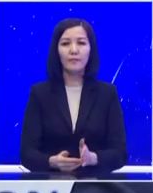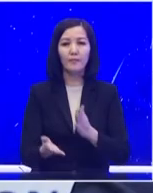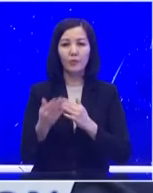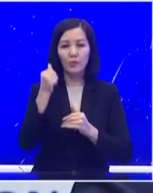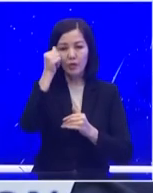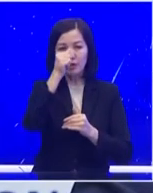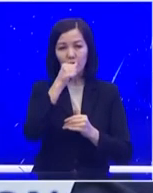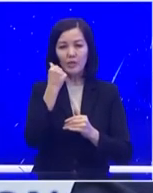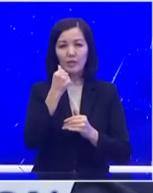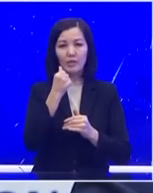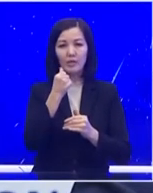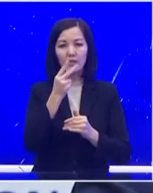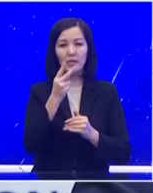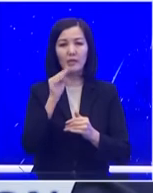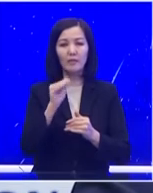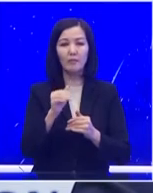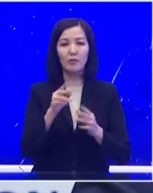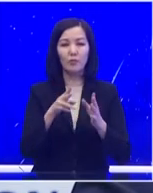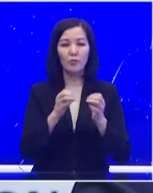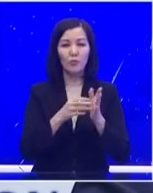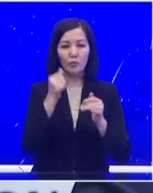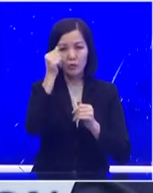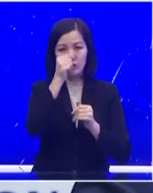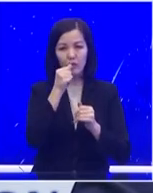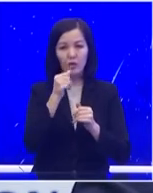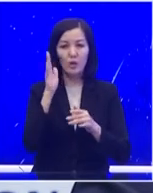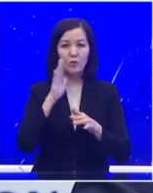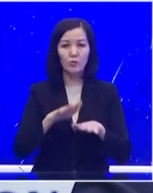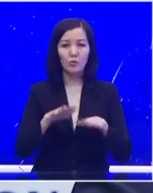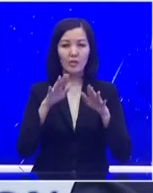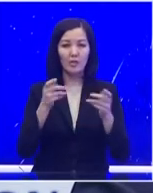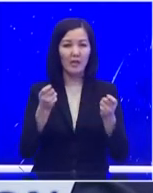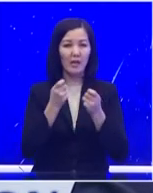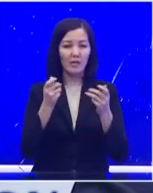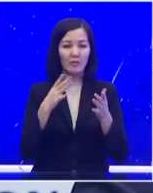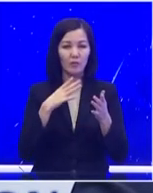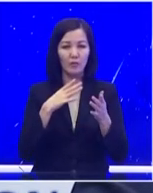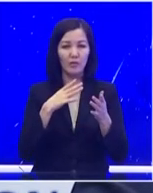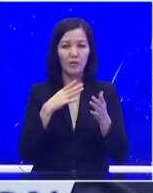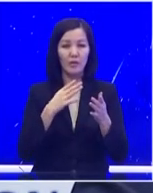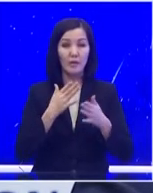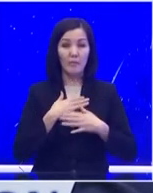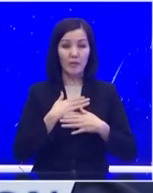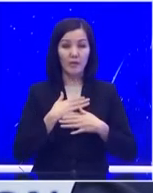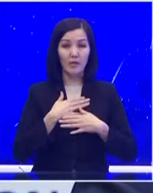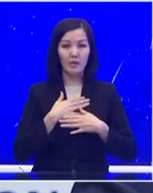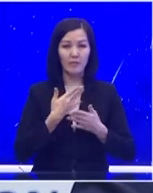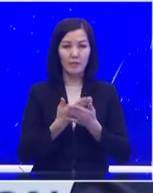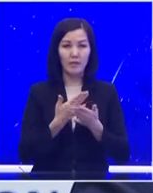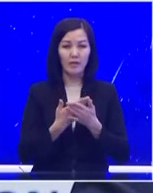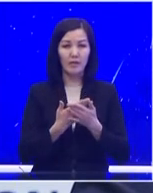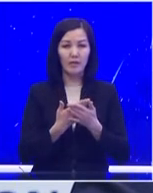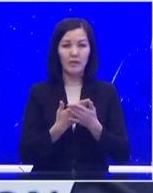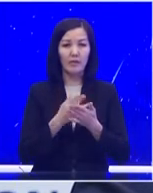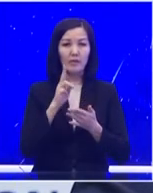жылы 2019-да айтсақ, осы су тасқын аз болды. Осы мен білуім бойынша қазір айтайтынымыз,